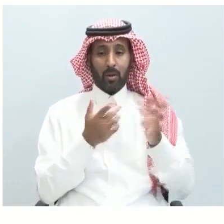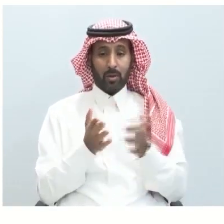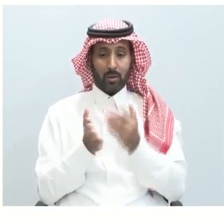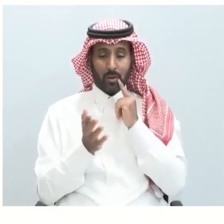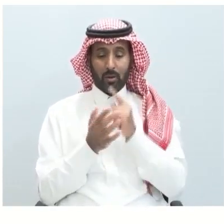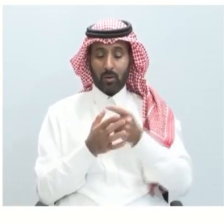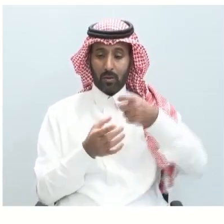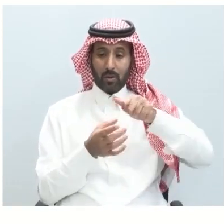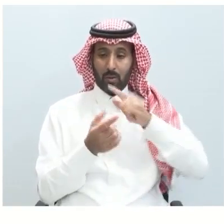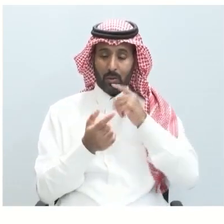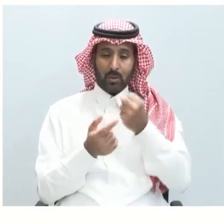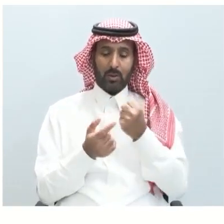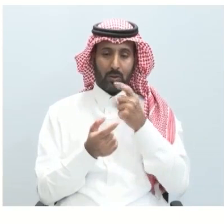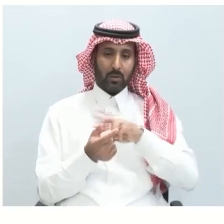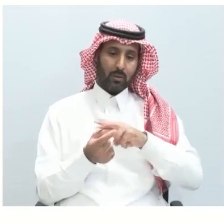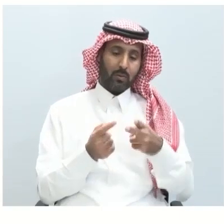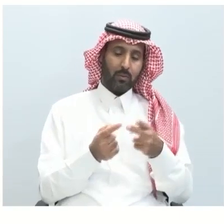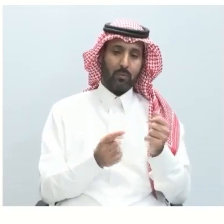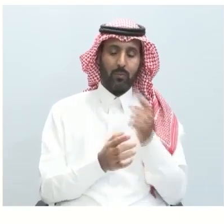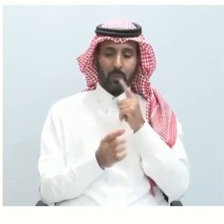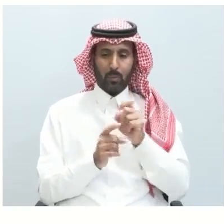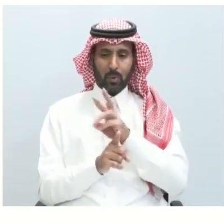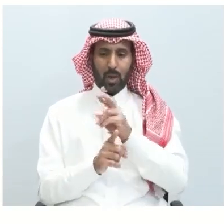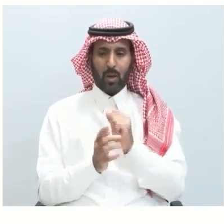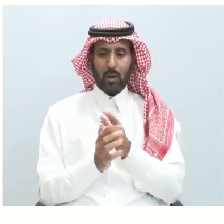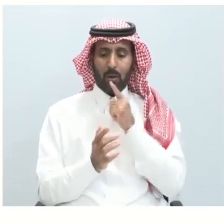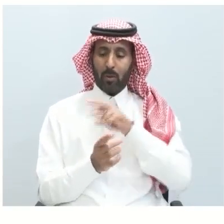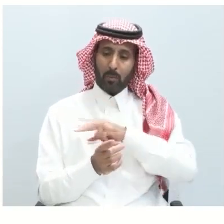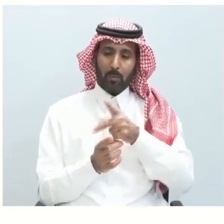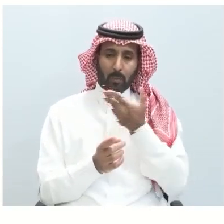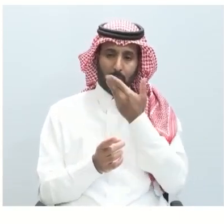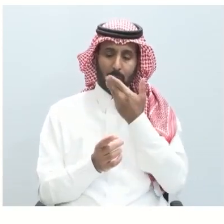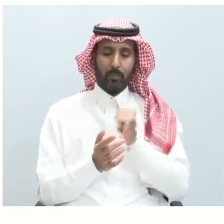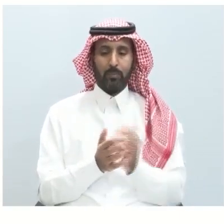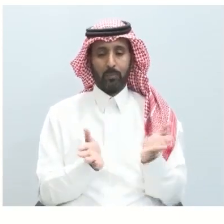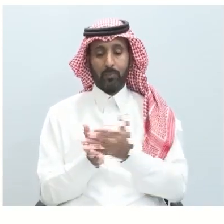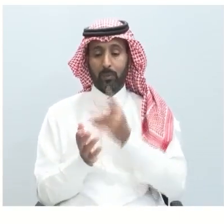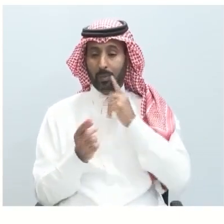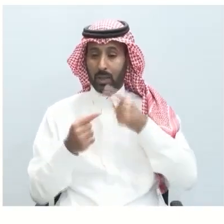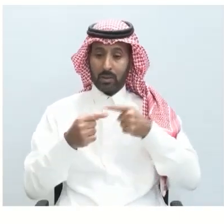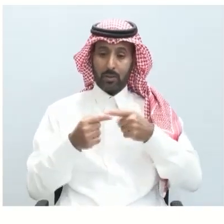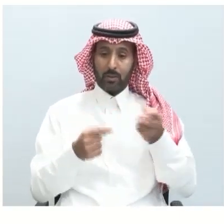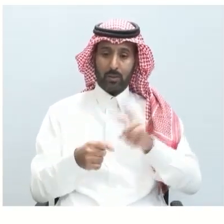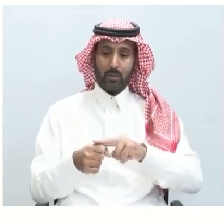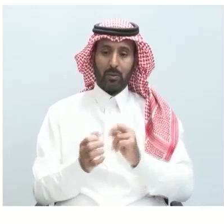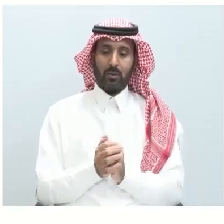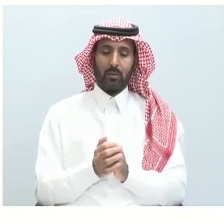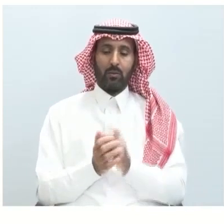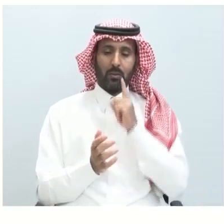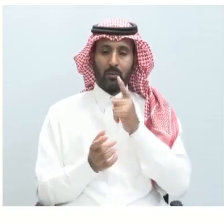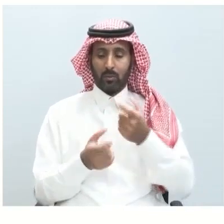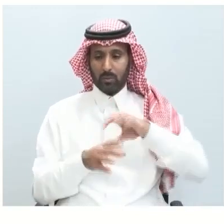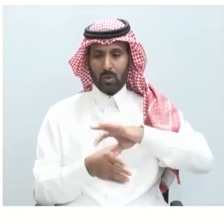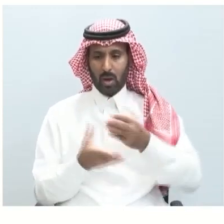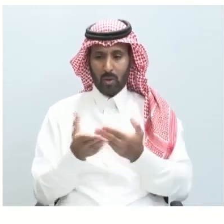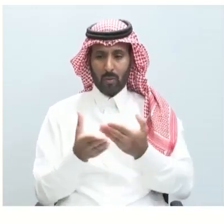تتحول من الحاله الصلبه الى الغازيه دون المرور بحاله السيوله ثم العكس مره اخرى ايضا في التفاعل